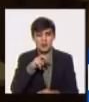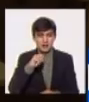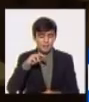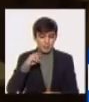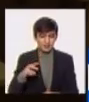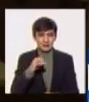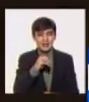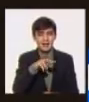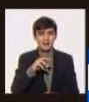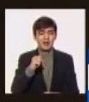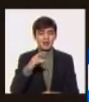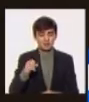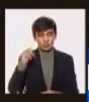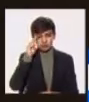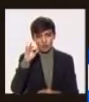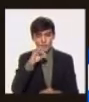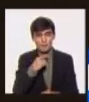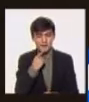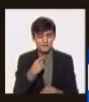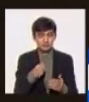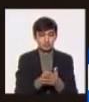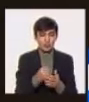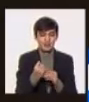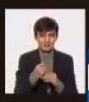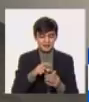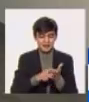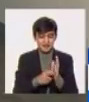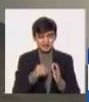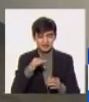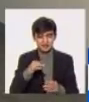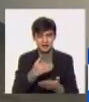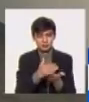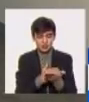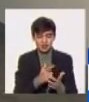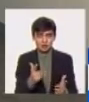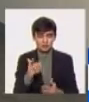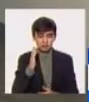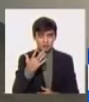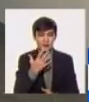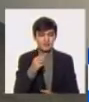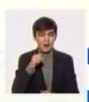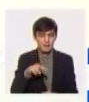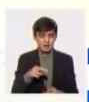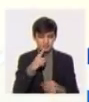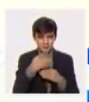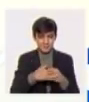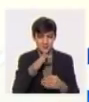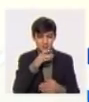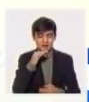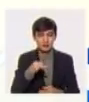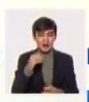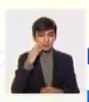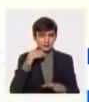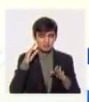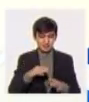будут транслироваться уроки для учащихся с 1 по 11 класс. Расписание будет готово ближе к 5 апреля. В Алматы на региональном